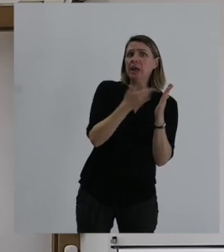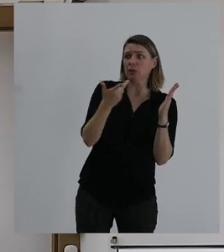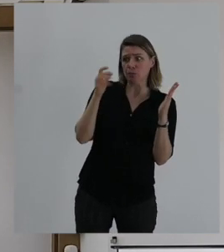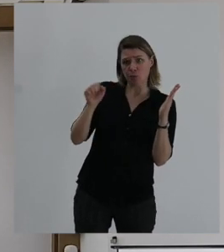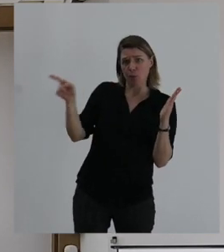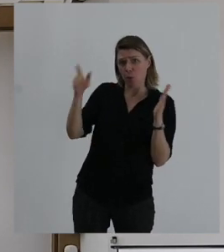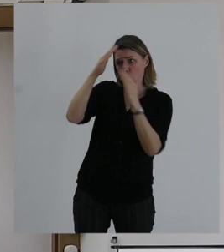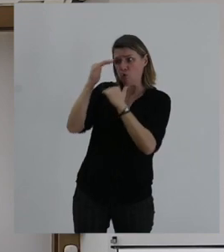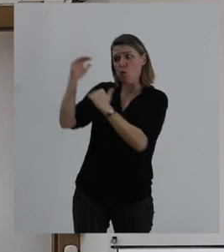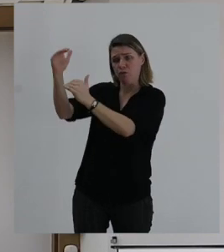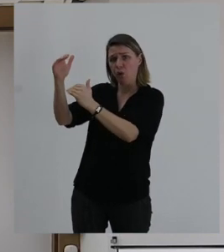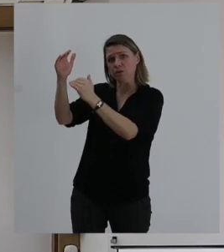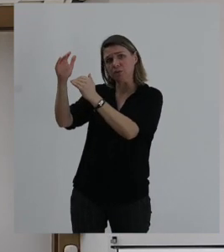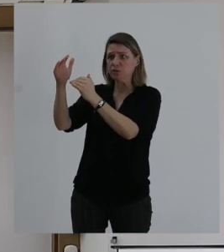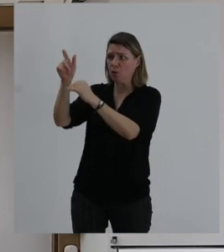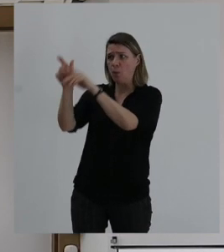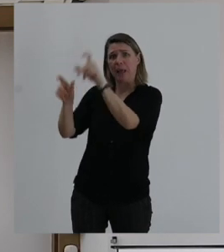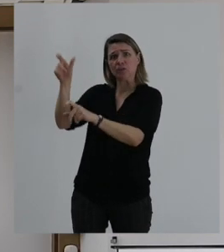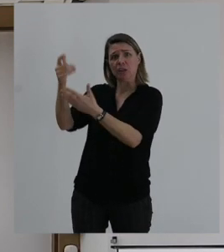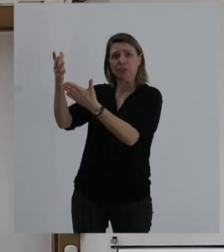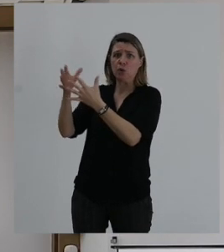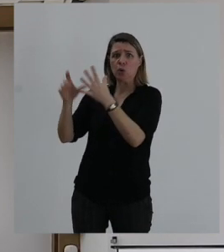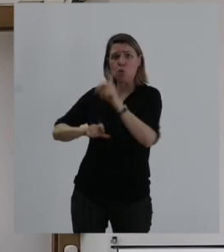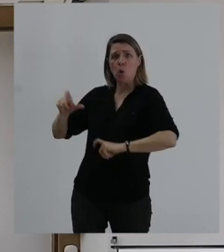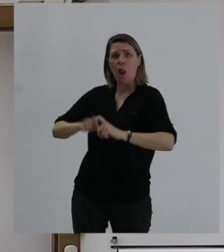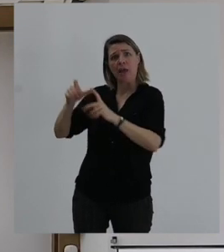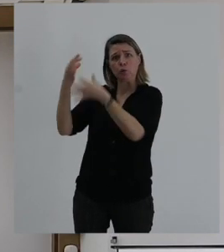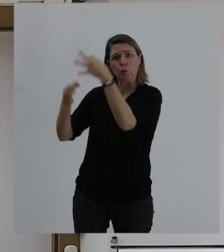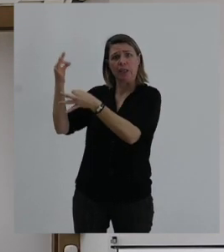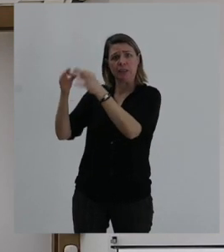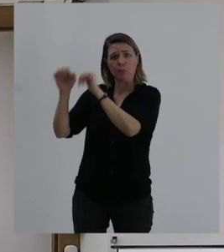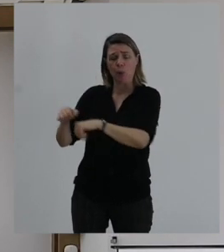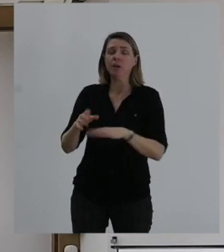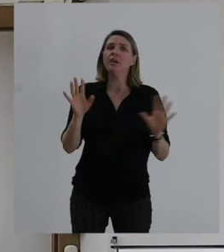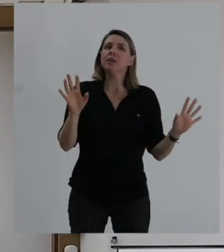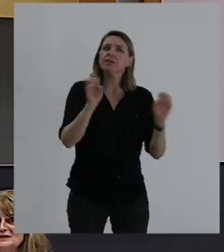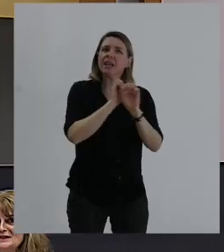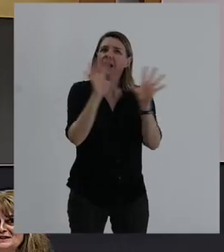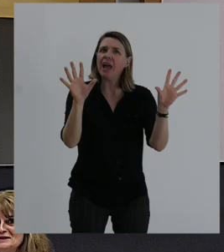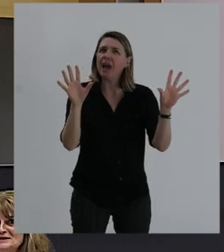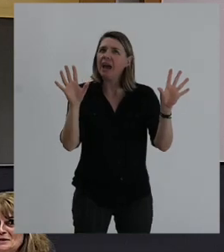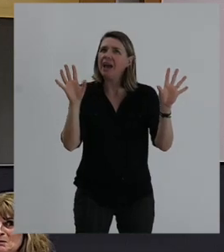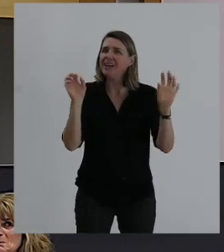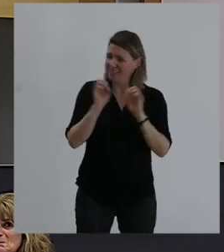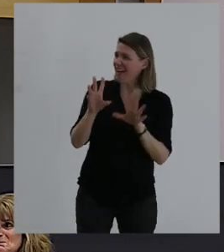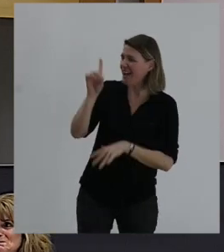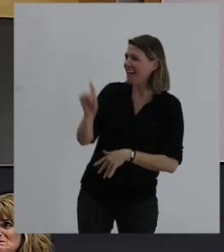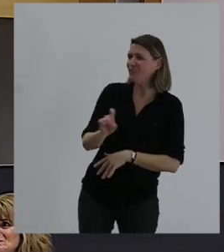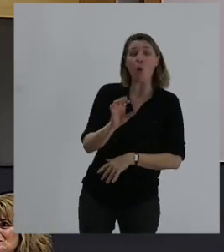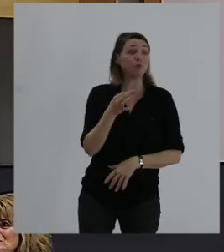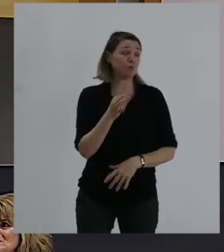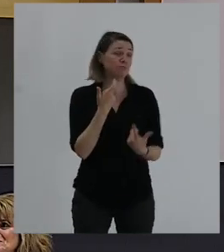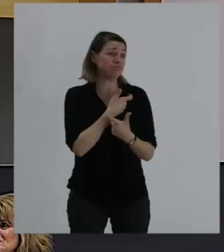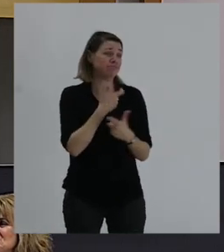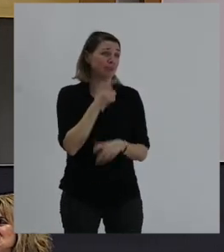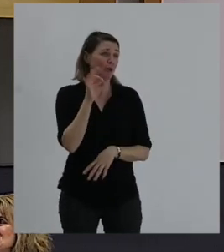Est-ce qu'il peut faire confiance à sa cellule juridique? Est-ce que c'est suffisamment clair? pour la question. Ah oui, je crois que c'est clair. Je ne